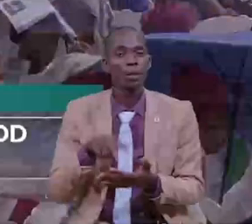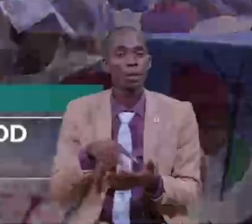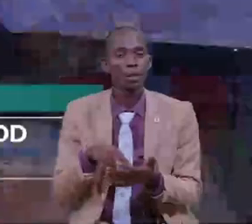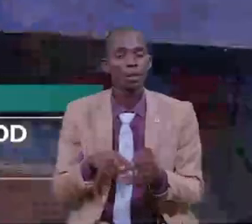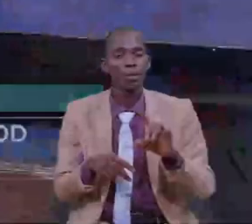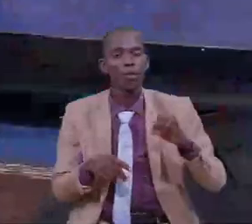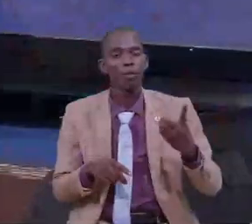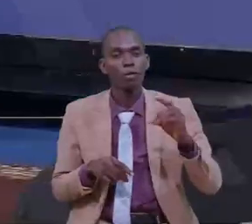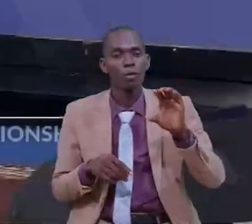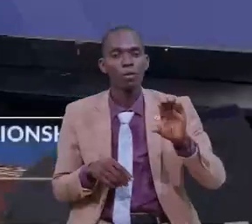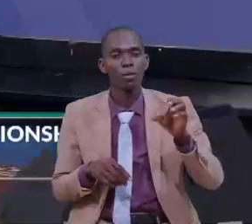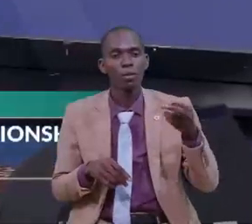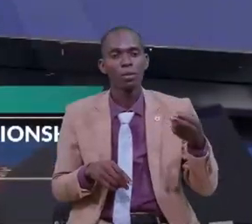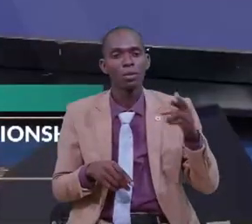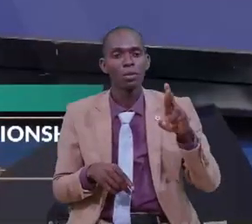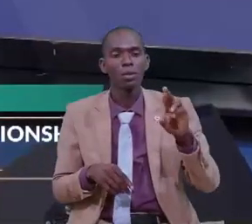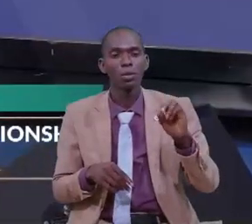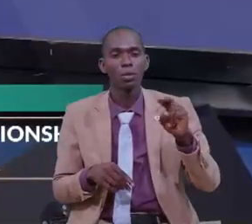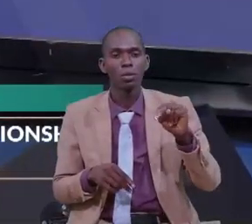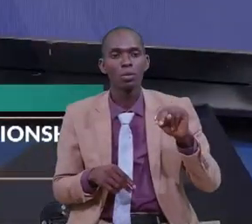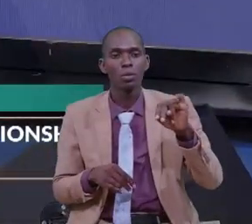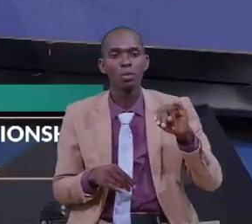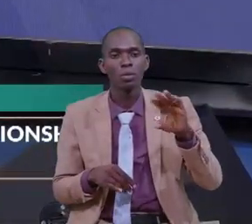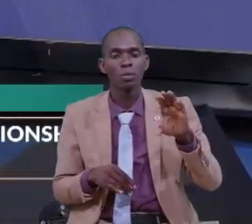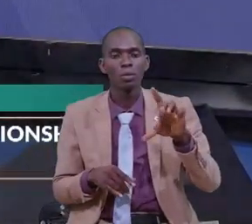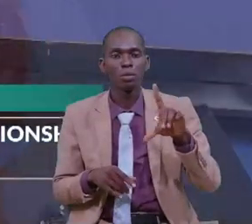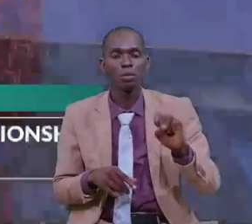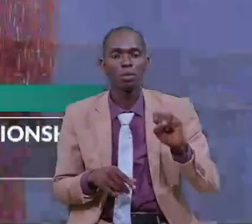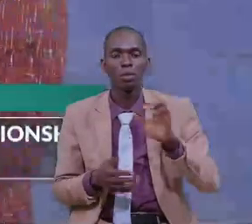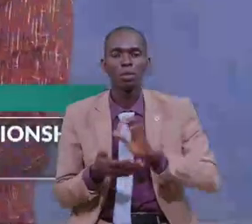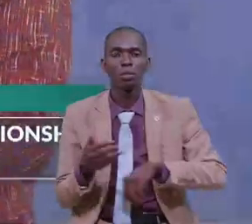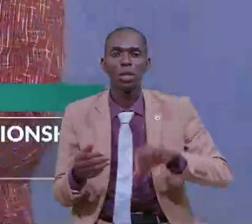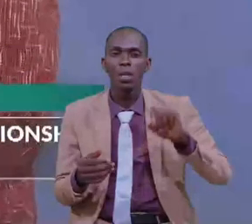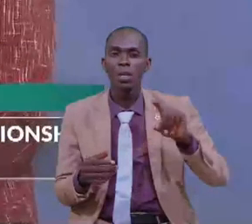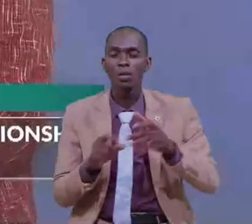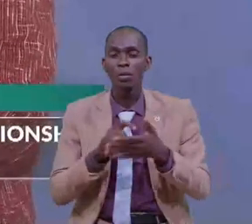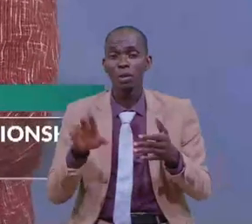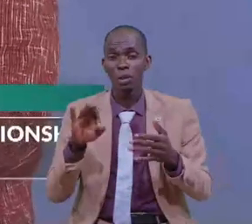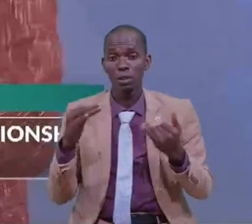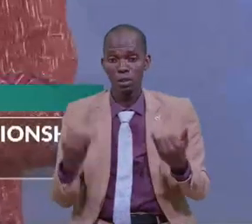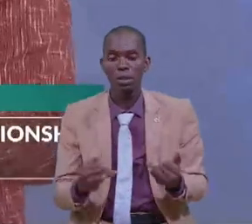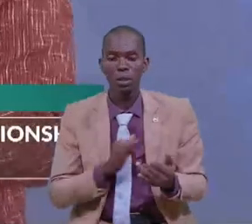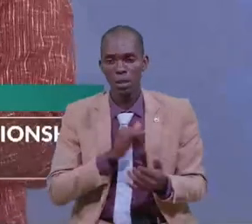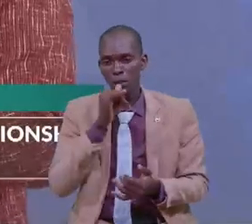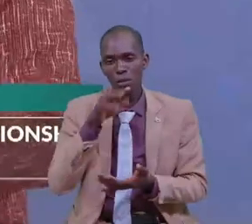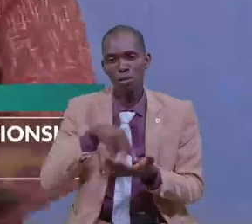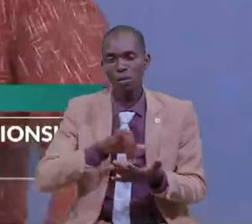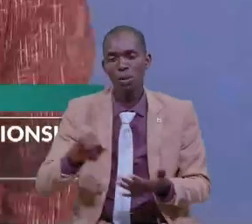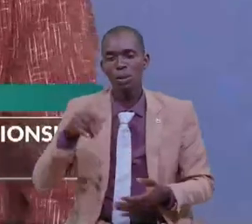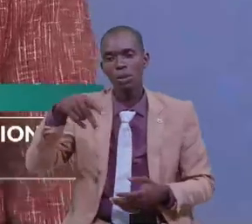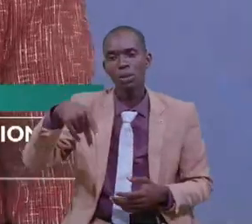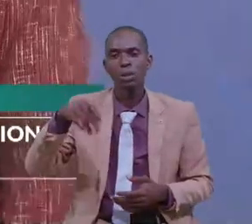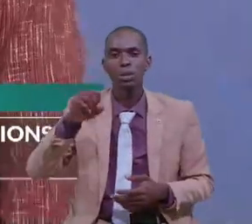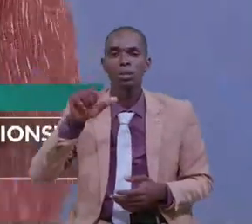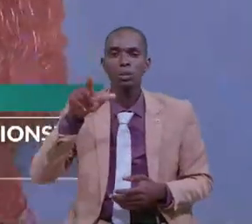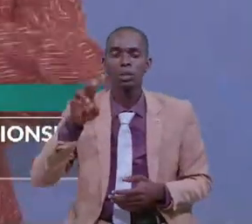lu 1 Chronique au chapitre 11, verset 9. Maintenant, je viens en psaume 18,